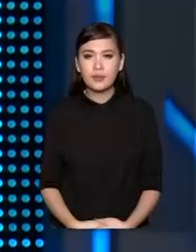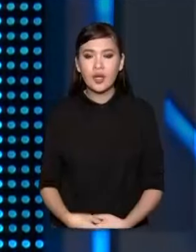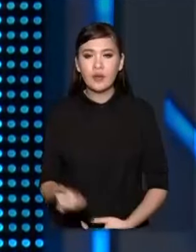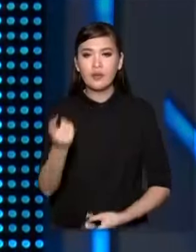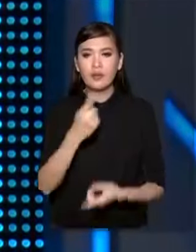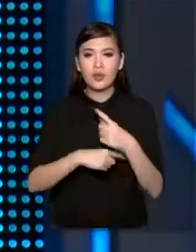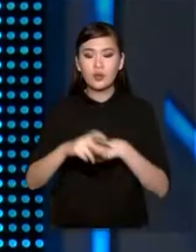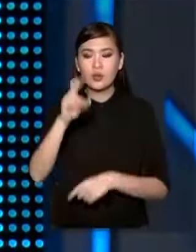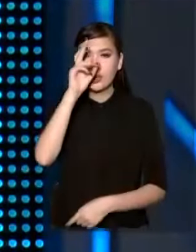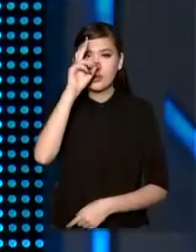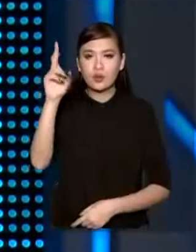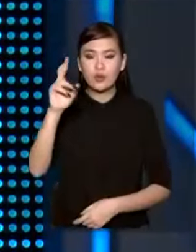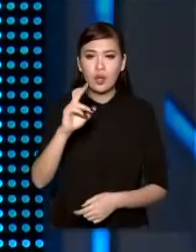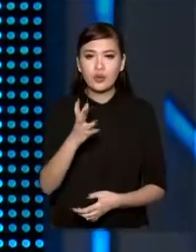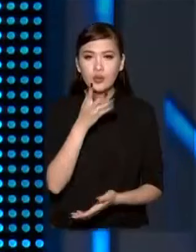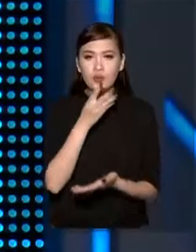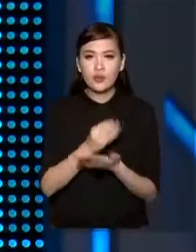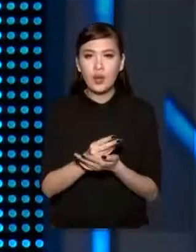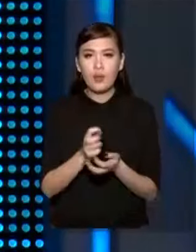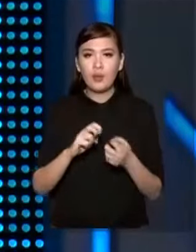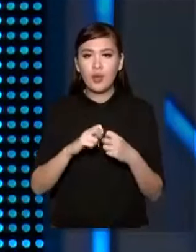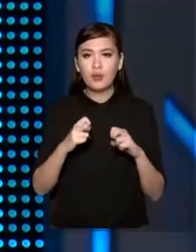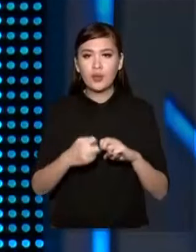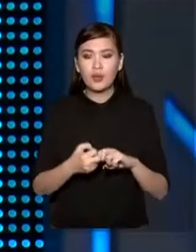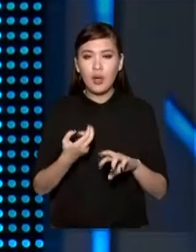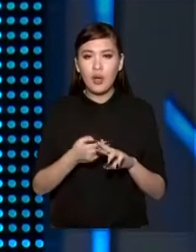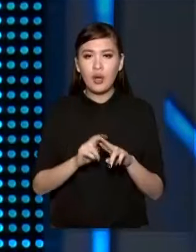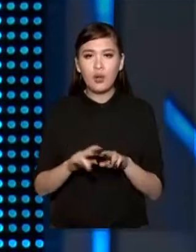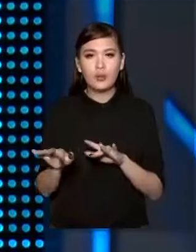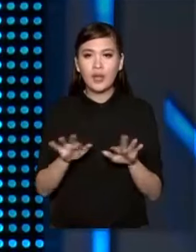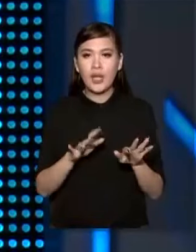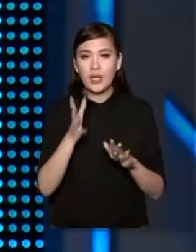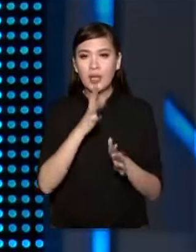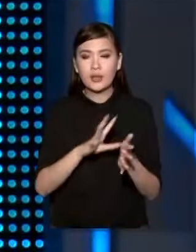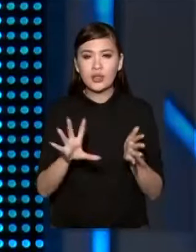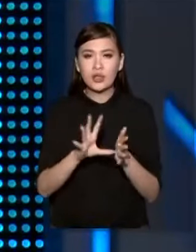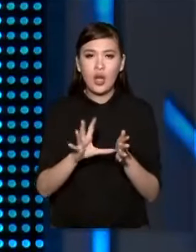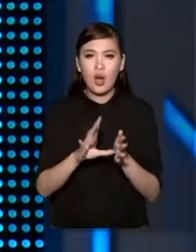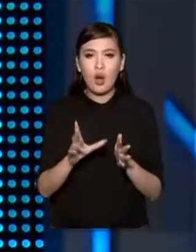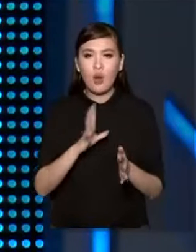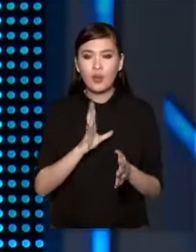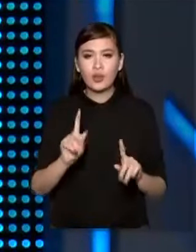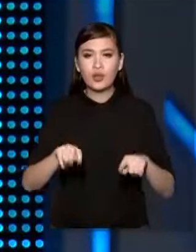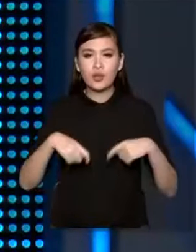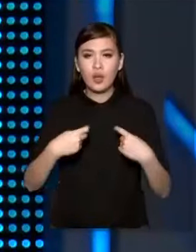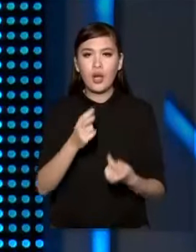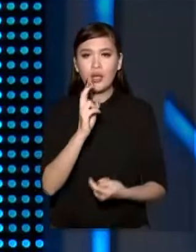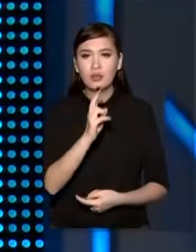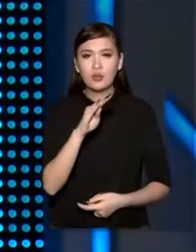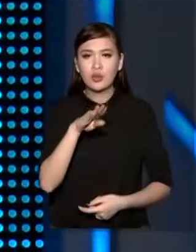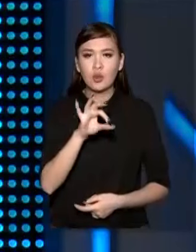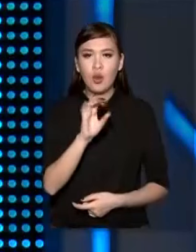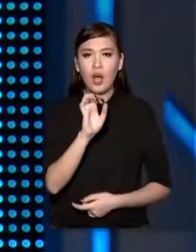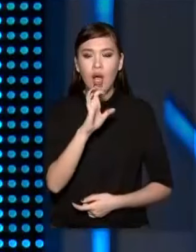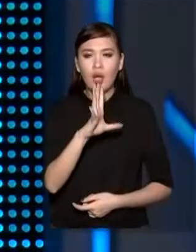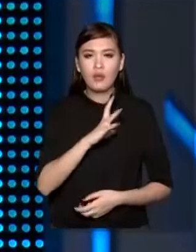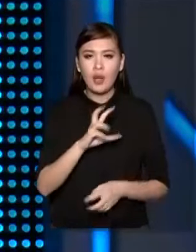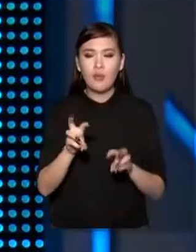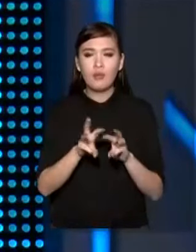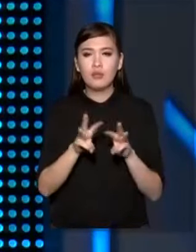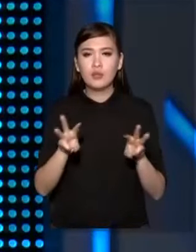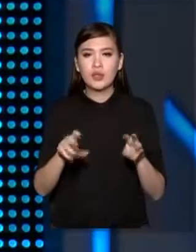Вернуть в государственную собственность проблемные объекты энергетического комплекса поручил сегодня Касым-Жомарт Токаев